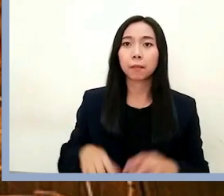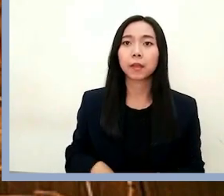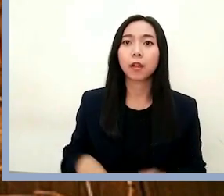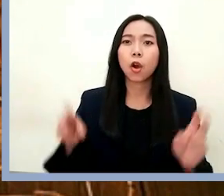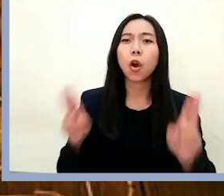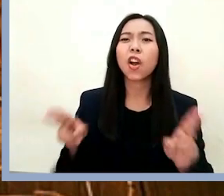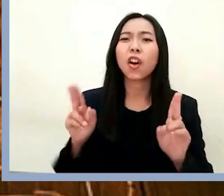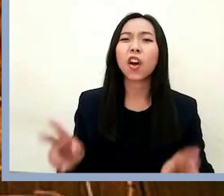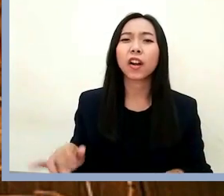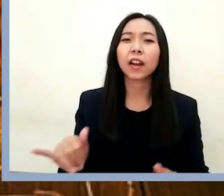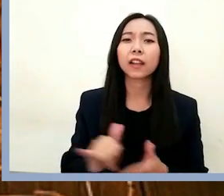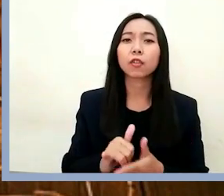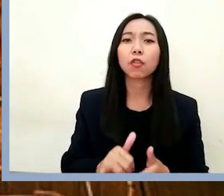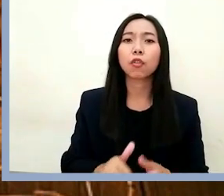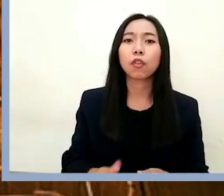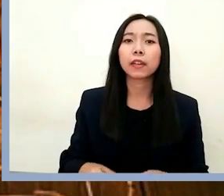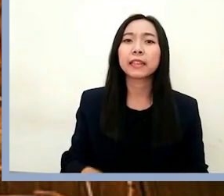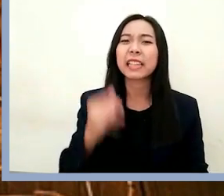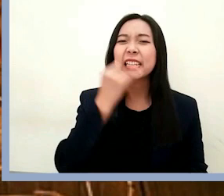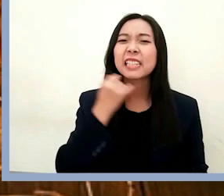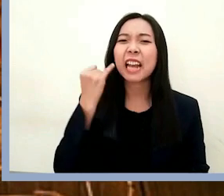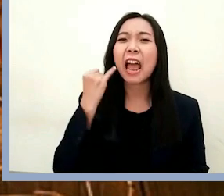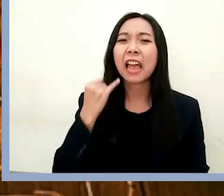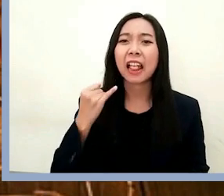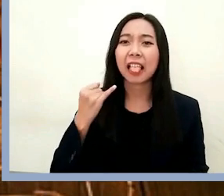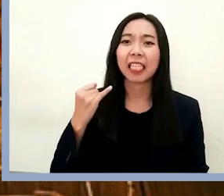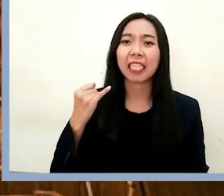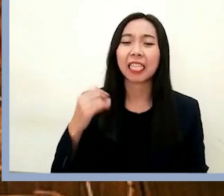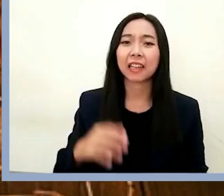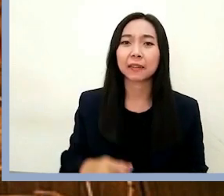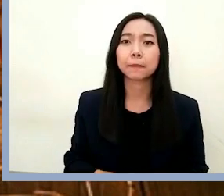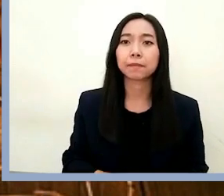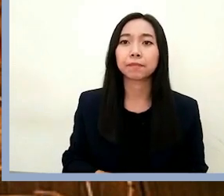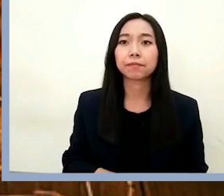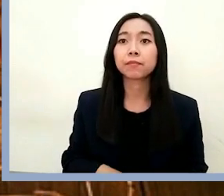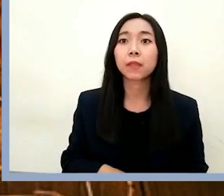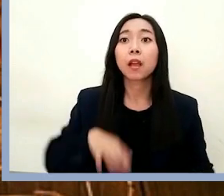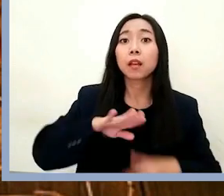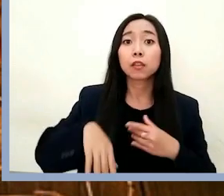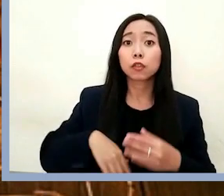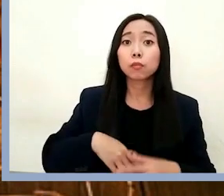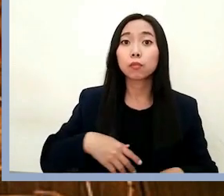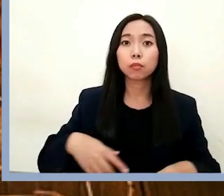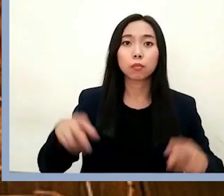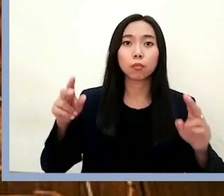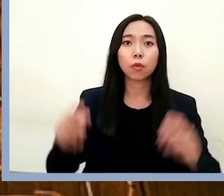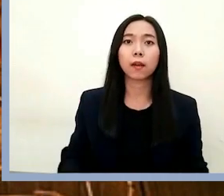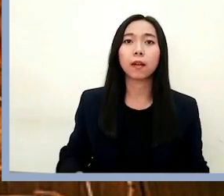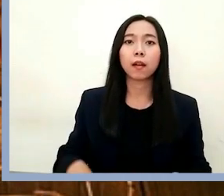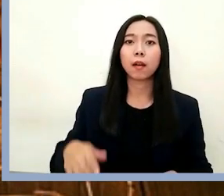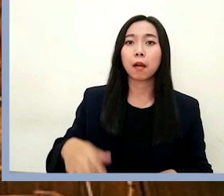orang-orang Israel orang-orang yang ditaklukan pokoknya setiap bangsa yang ditaklukan mereka